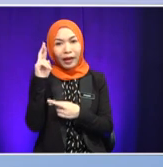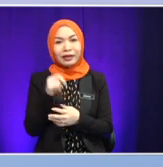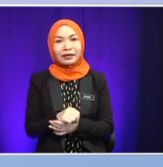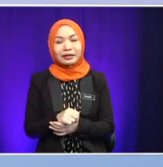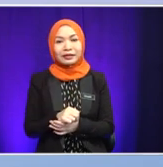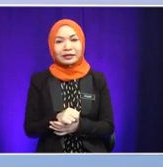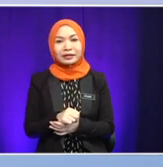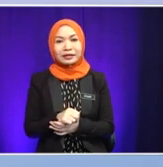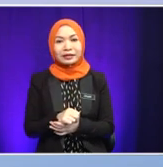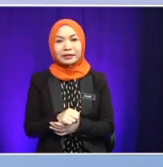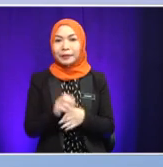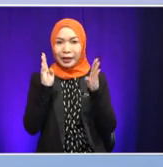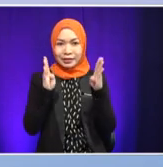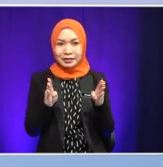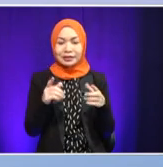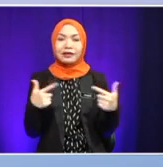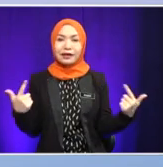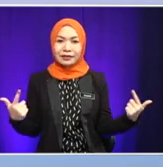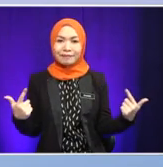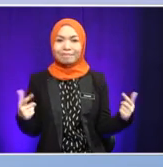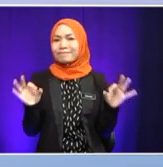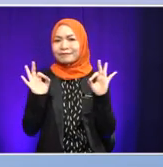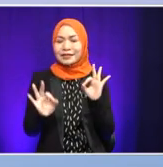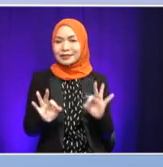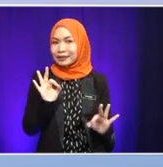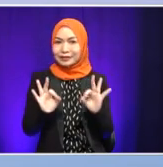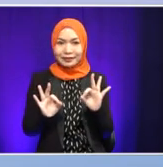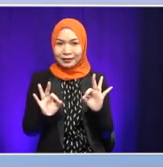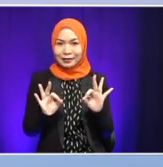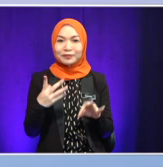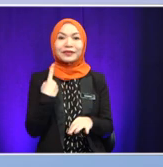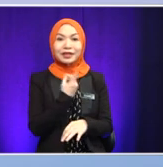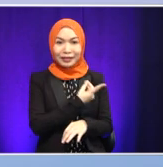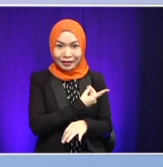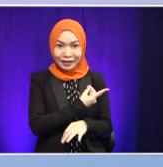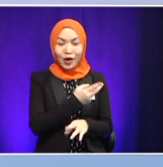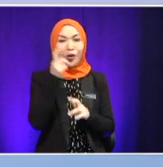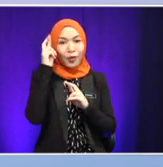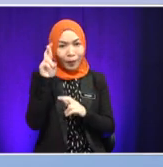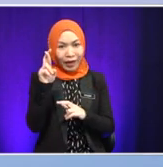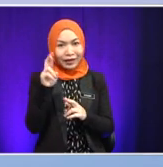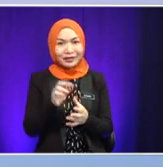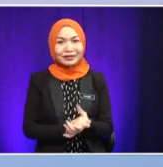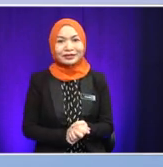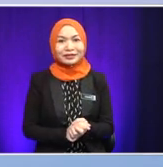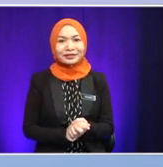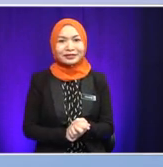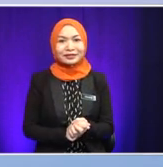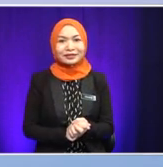bidance dimana sekiranya kita tidak dekat sedikit tidak mengamalkan